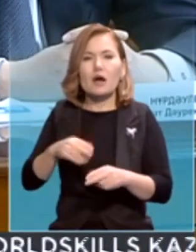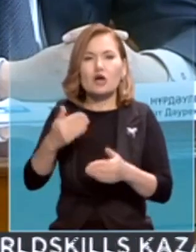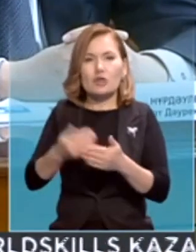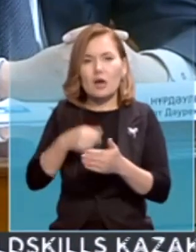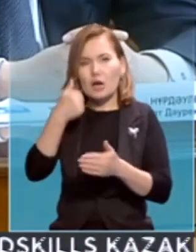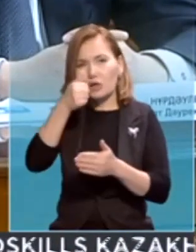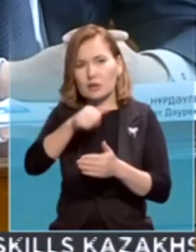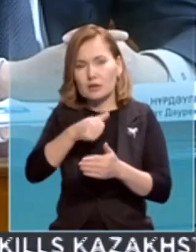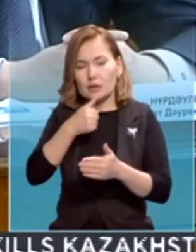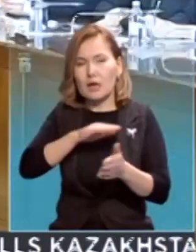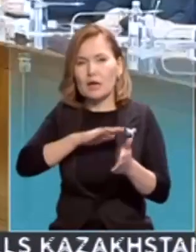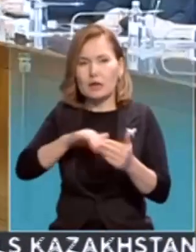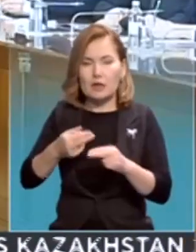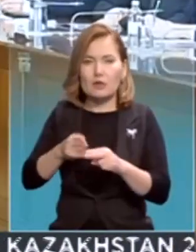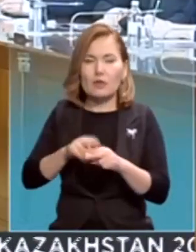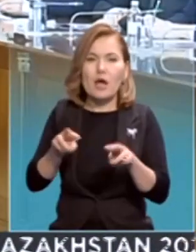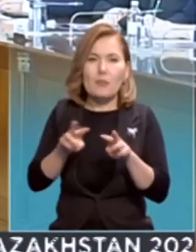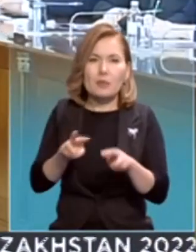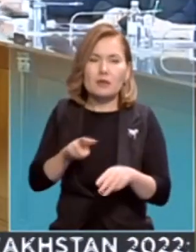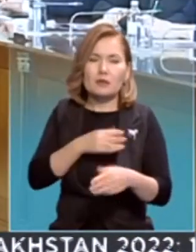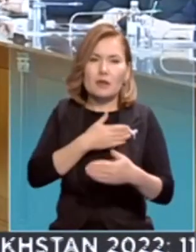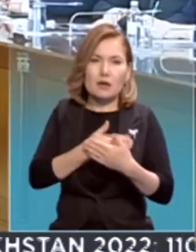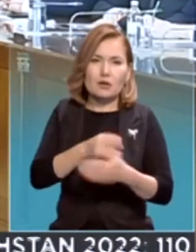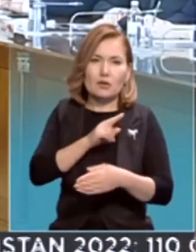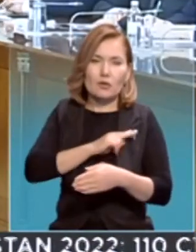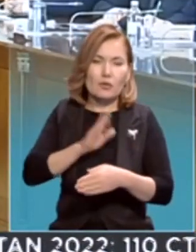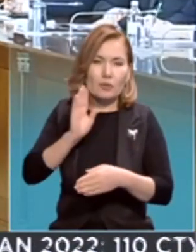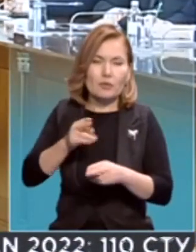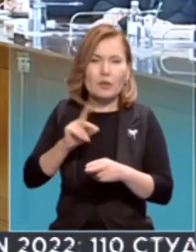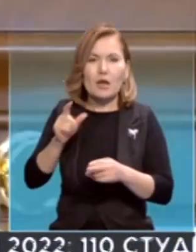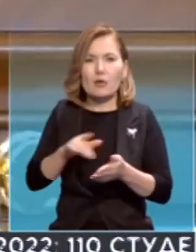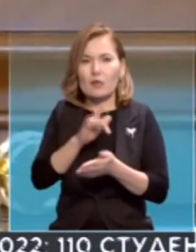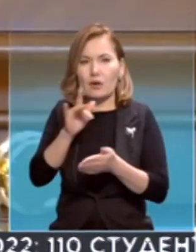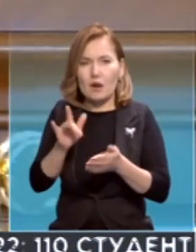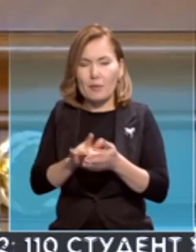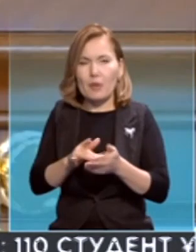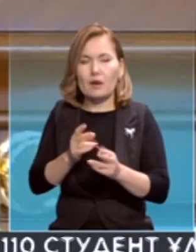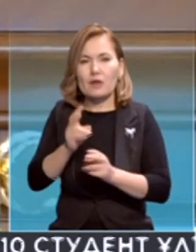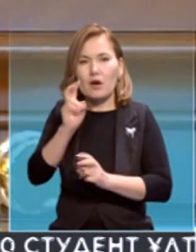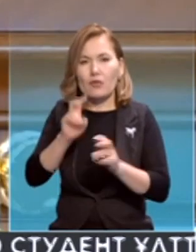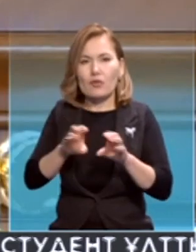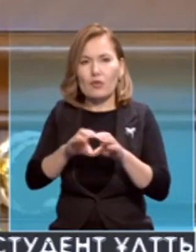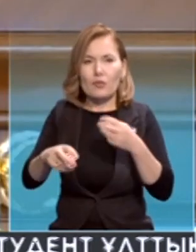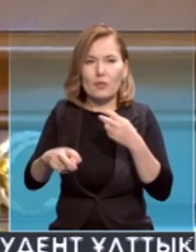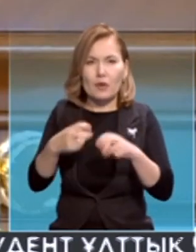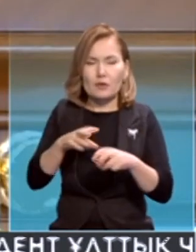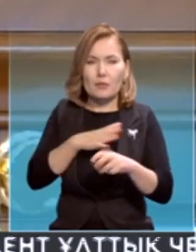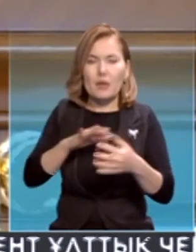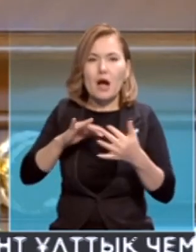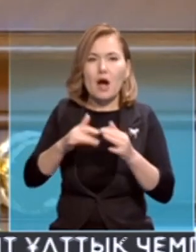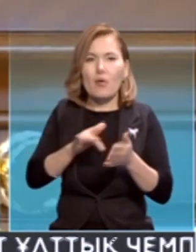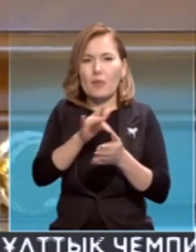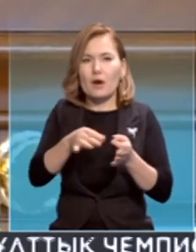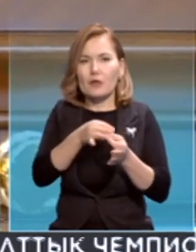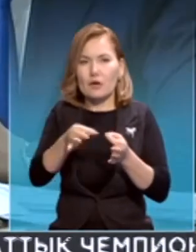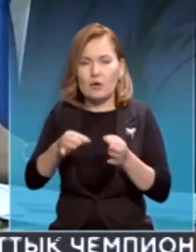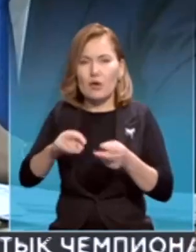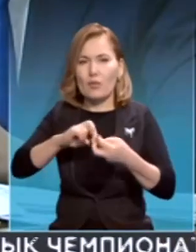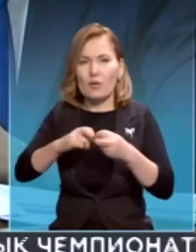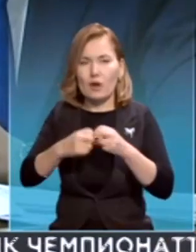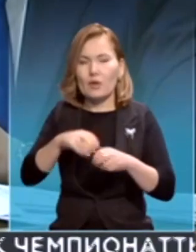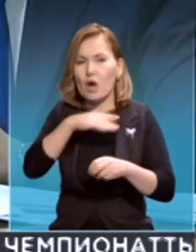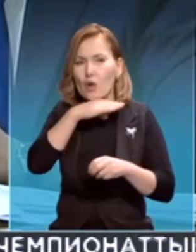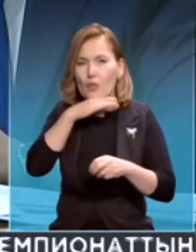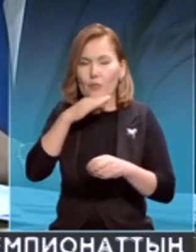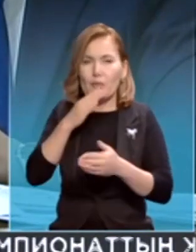маселе осы. Өйткени аткаруучу бийлик карапайым жылытуу маусумуна дайындык жумуштарын жүргүзө алмады. Сондуктан аул менен калаанын аукумунда шешилетин